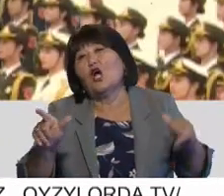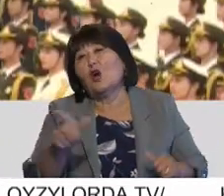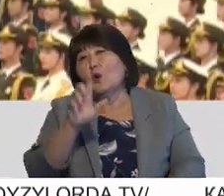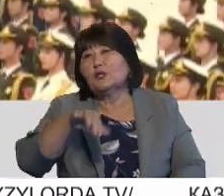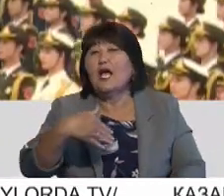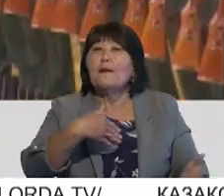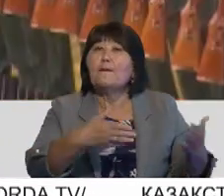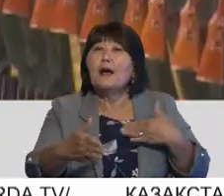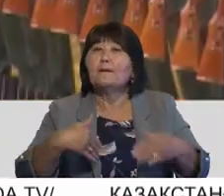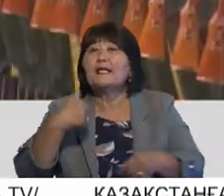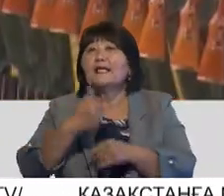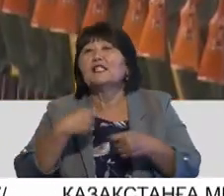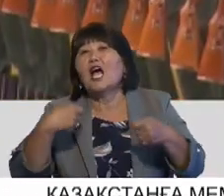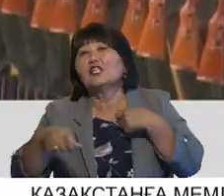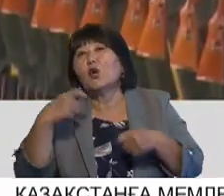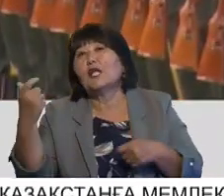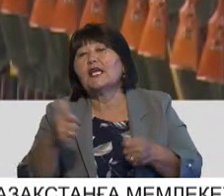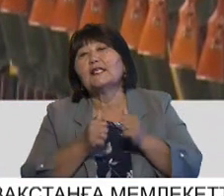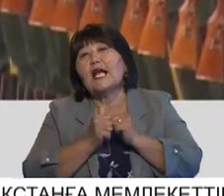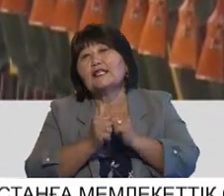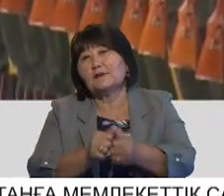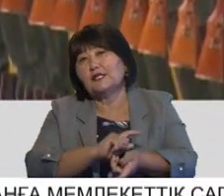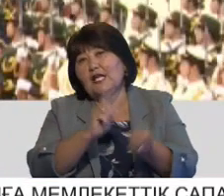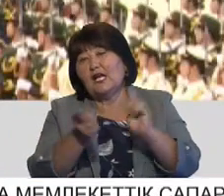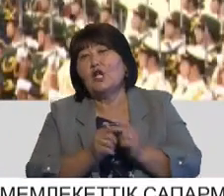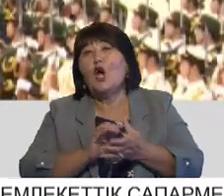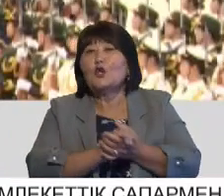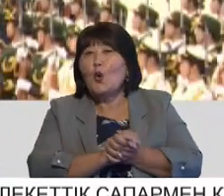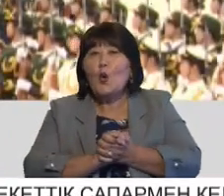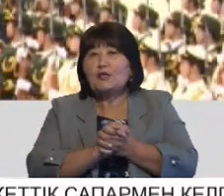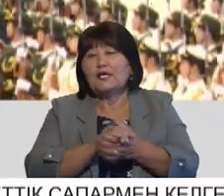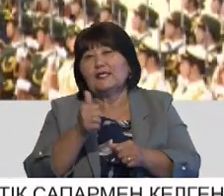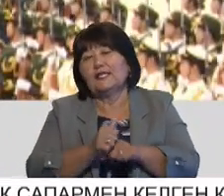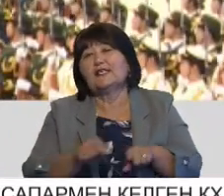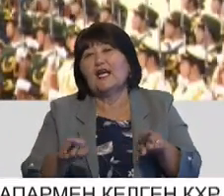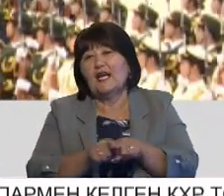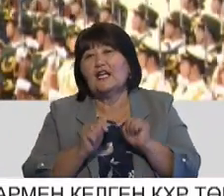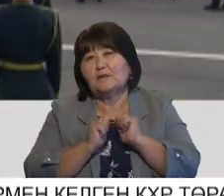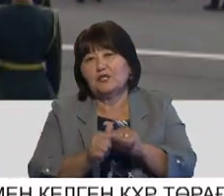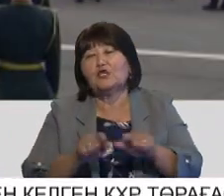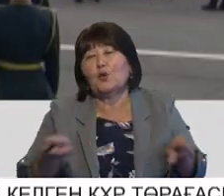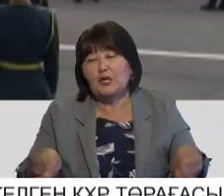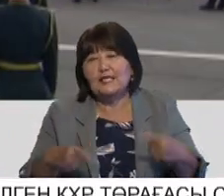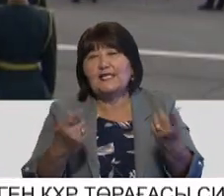ел бір-бірінің негізгі сауда-экономикалық серіктестеріне айналып, достық негіздегі әріптестік орнатқан.